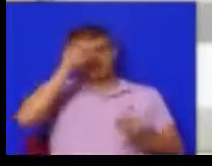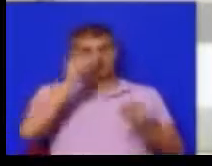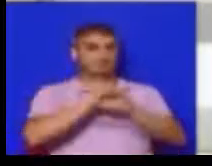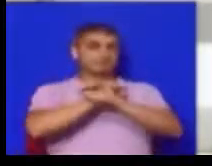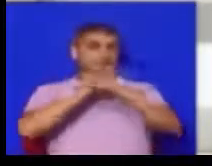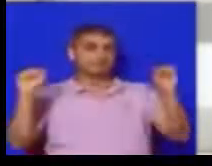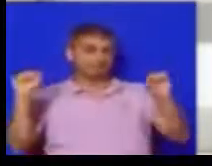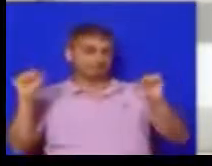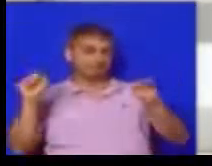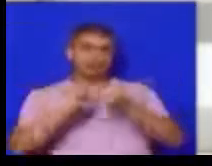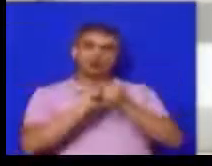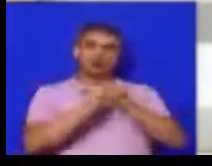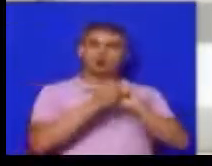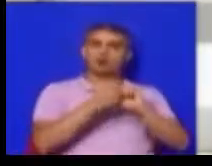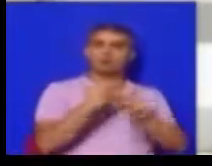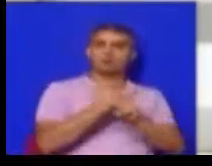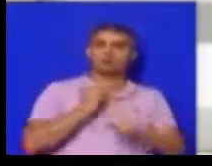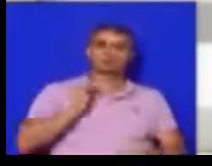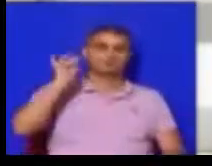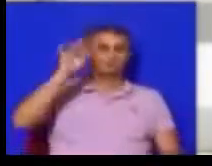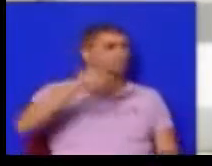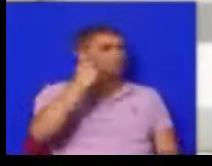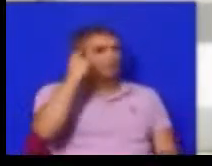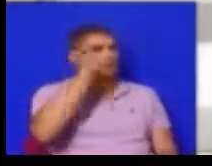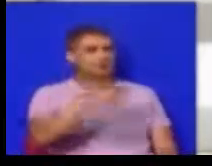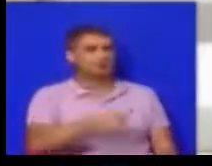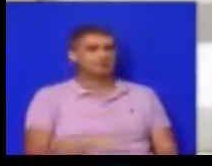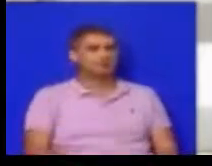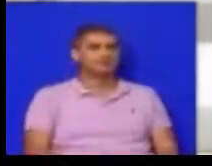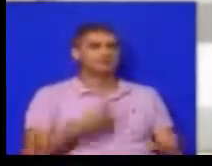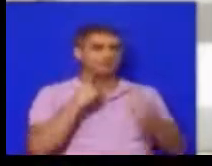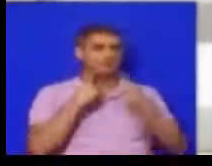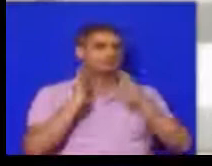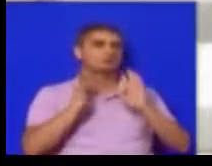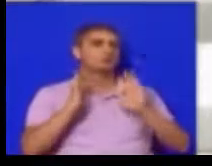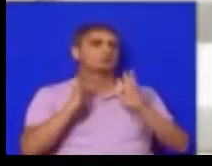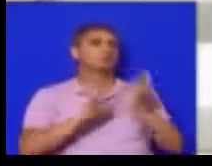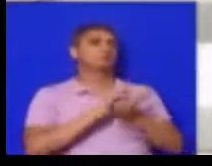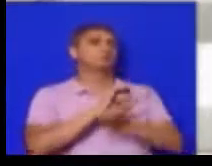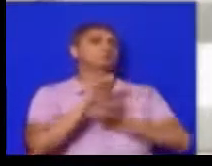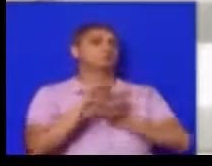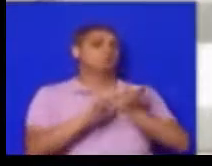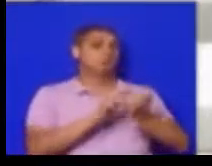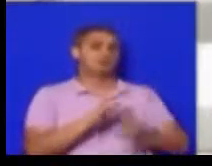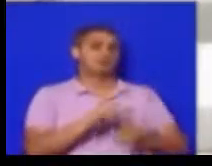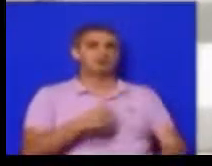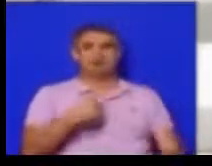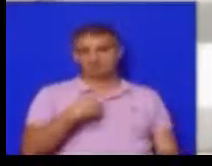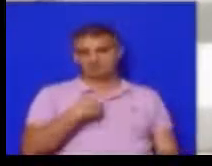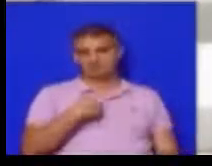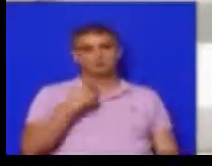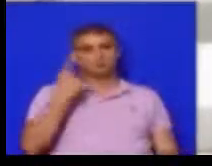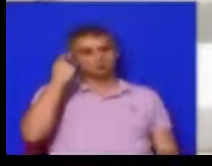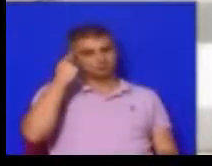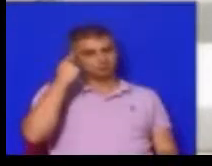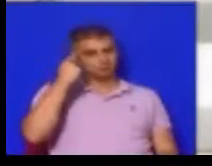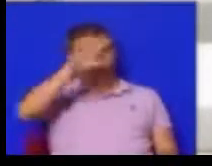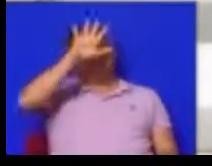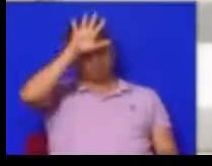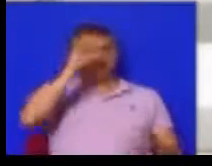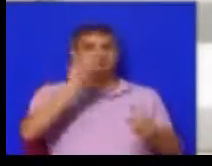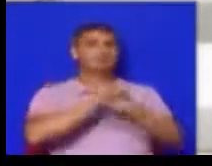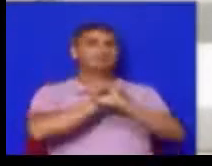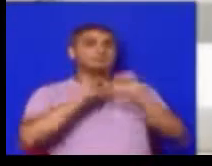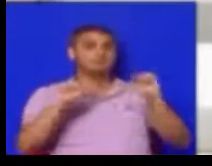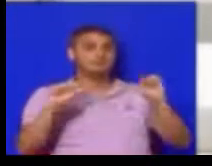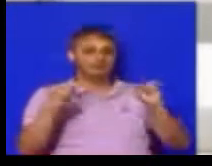גרעינית או פעולה צבאית? מה לדעתך? דיון מאוד מאוד מסובך. אני שייך לאלה שחושבים שאיראן עם פצצה